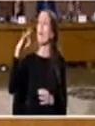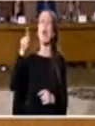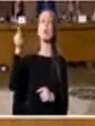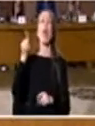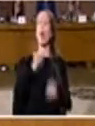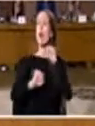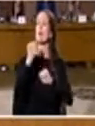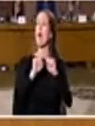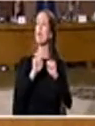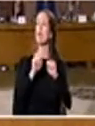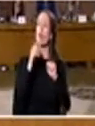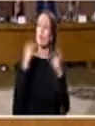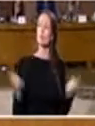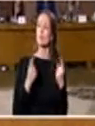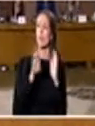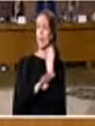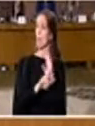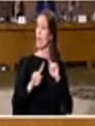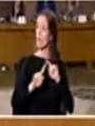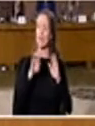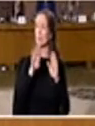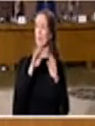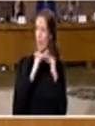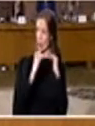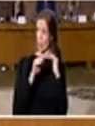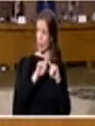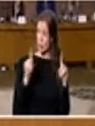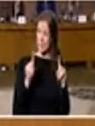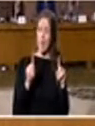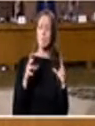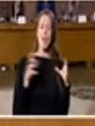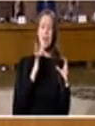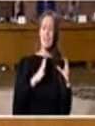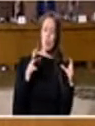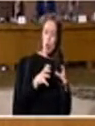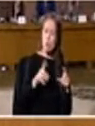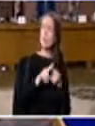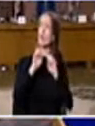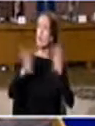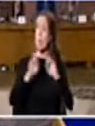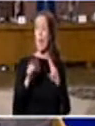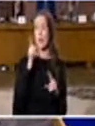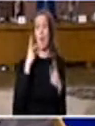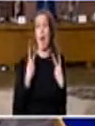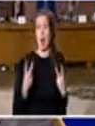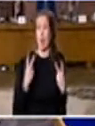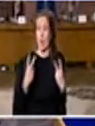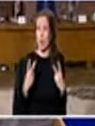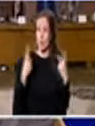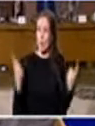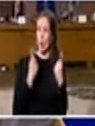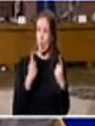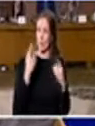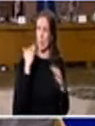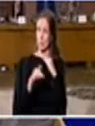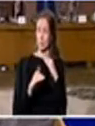promoter ravnopravnosti. Civilno društvo, kao i mediji, imaju važnu ulogu u ovom zadatku. Civilno društvo je